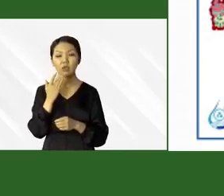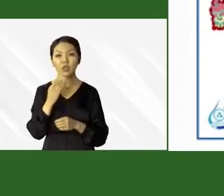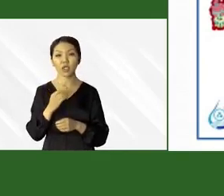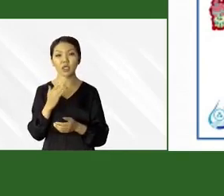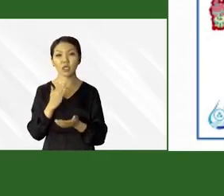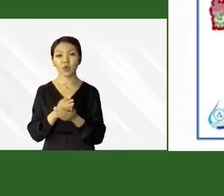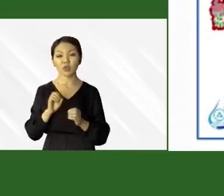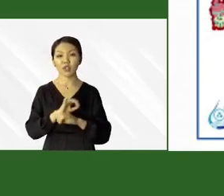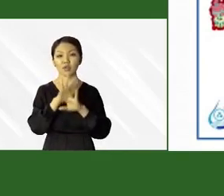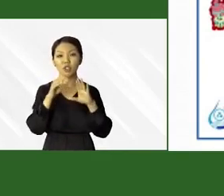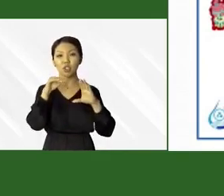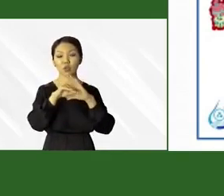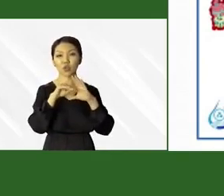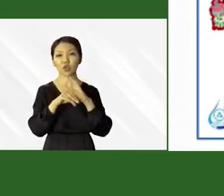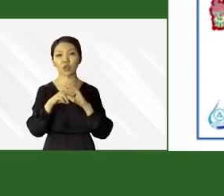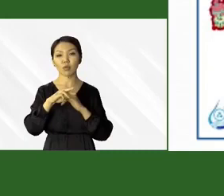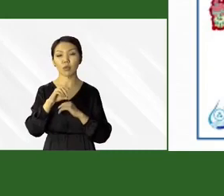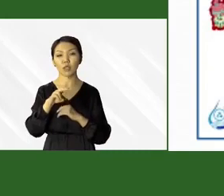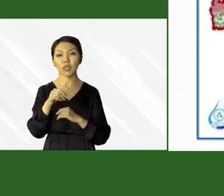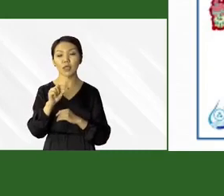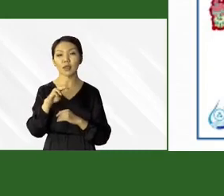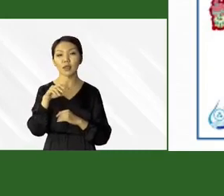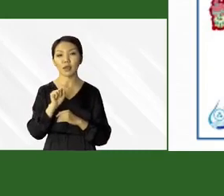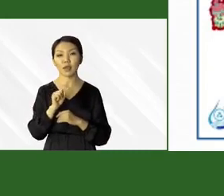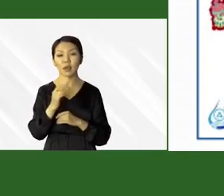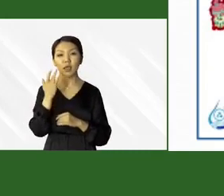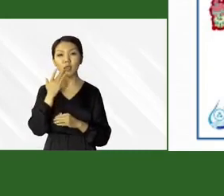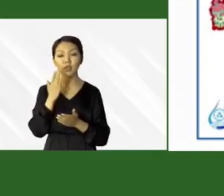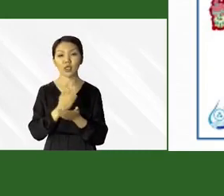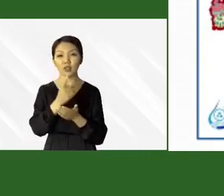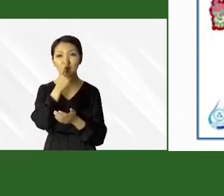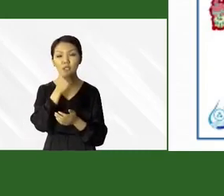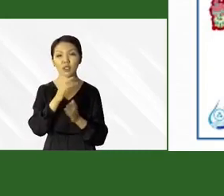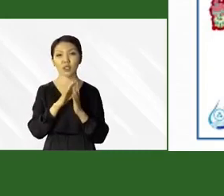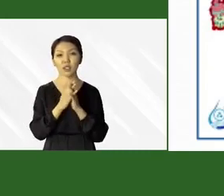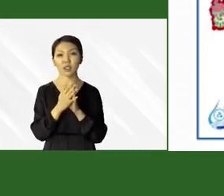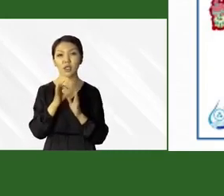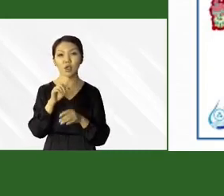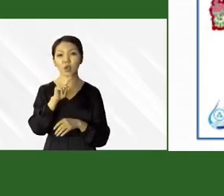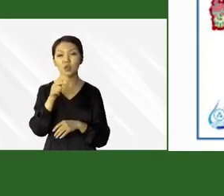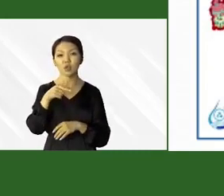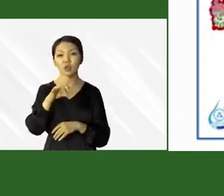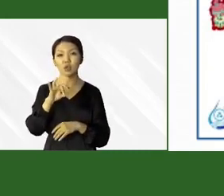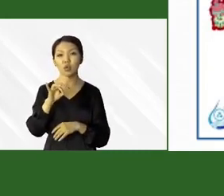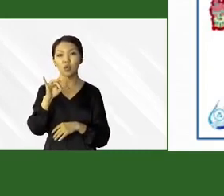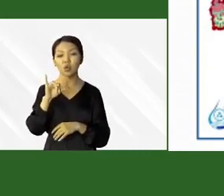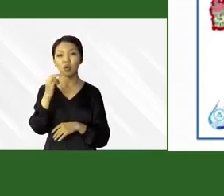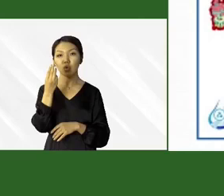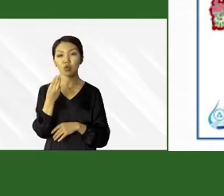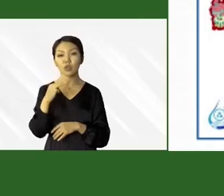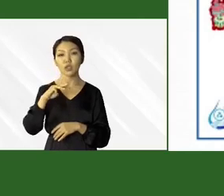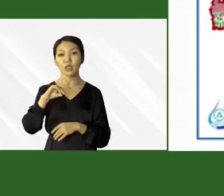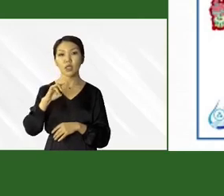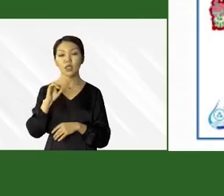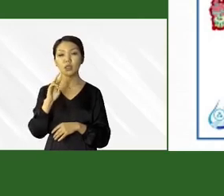Нылды-Ата. Оно расположено вблизи села Өзгөрүш Талаской области. Этот